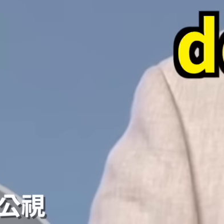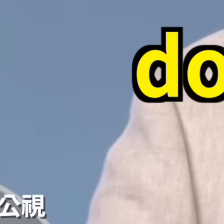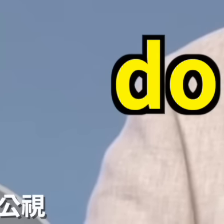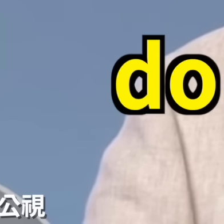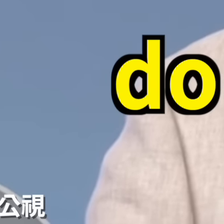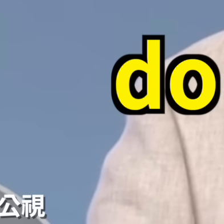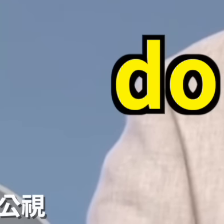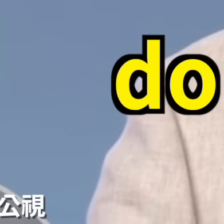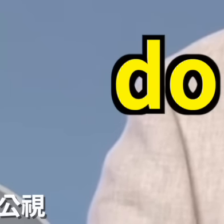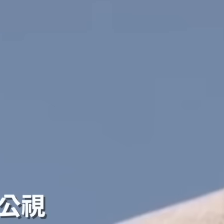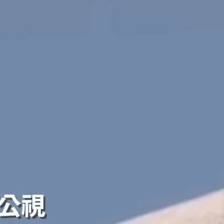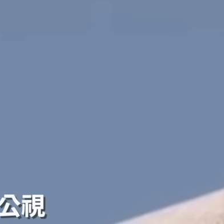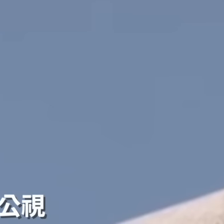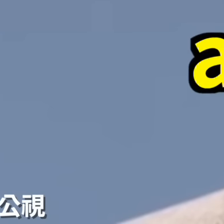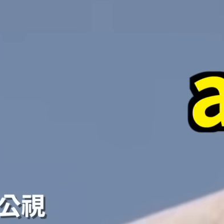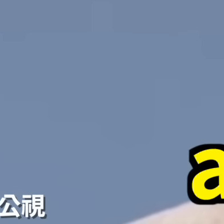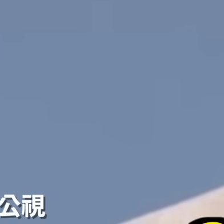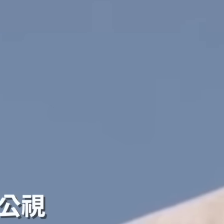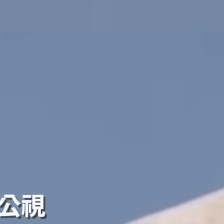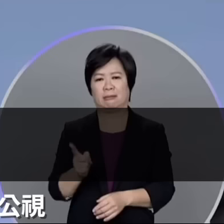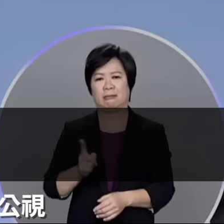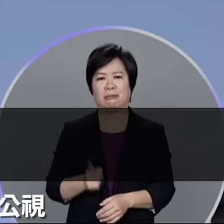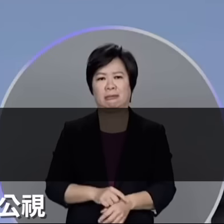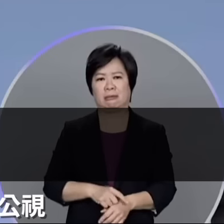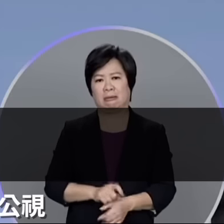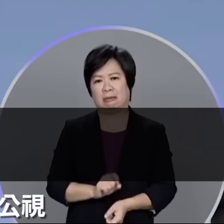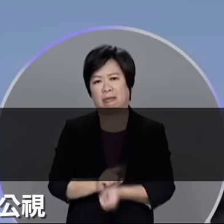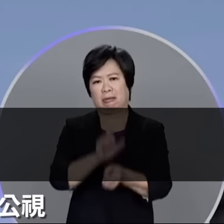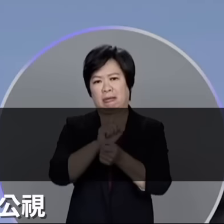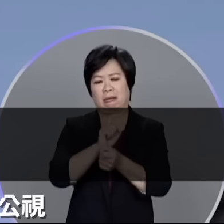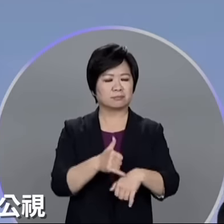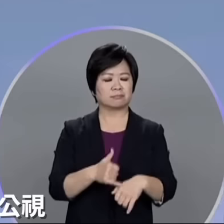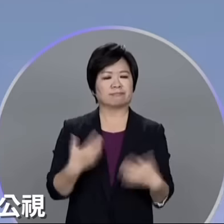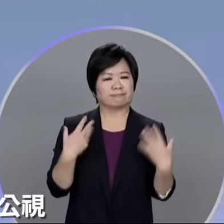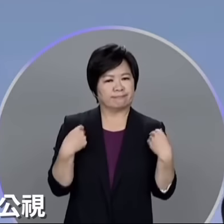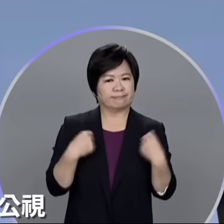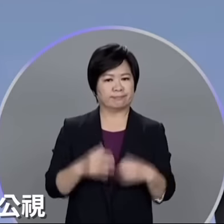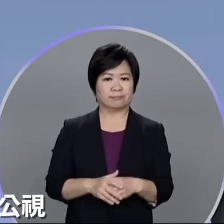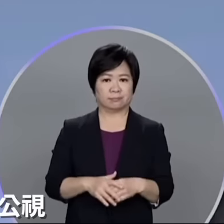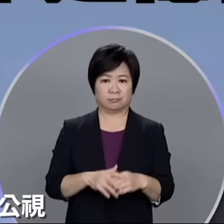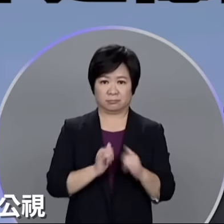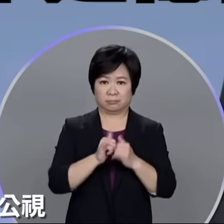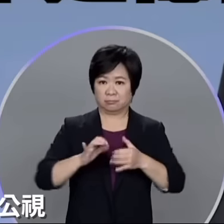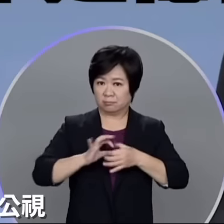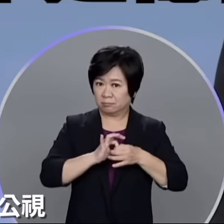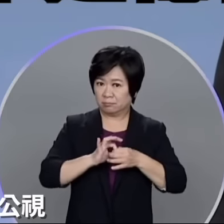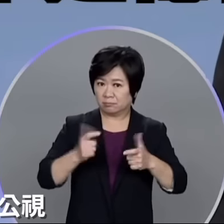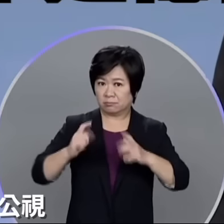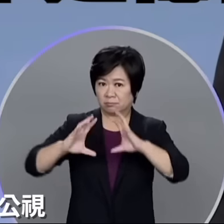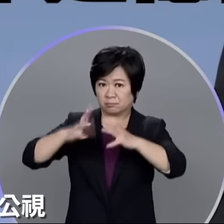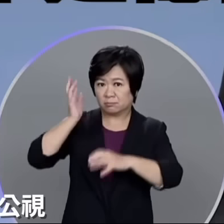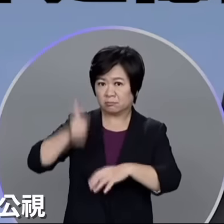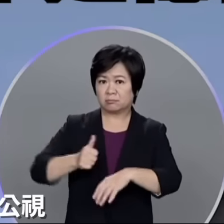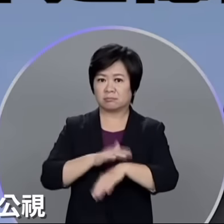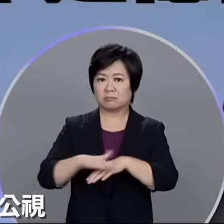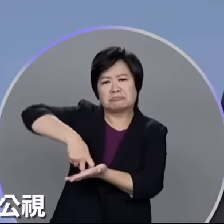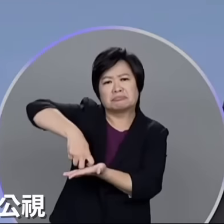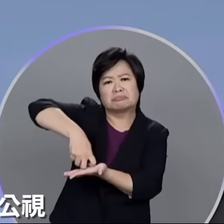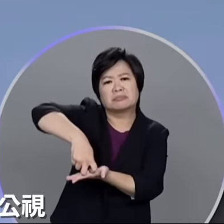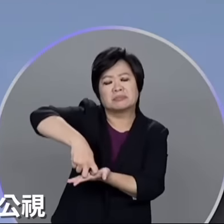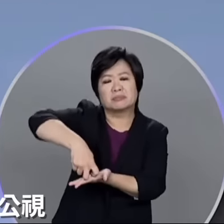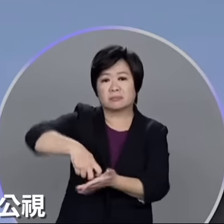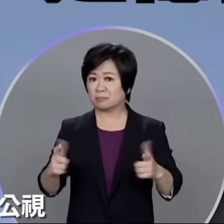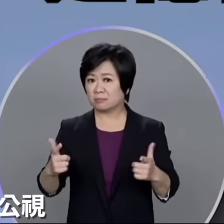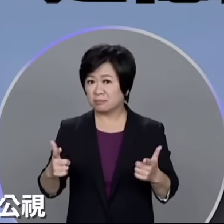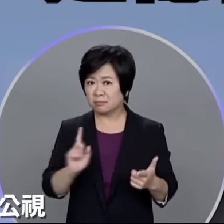do things a little atmospheric。 至于蔡总统呢， 人民关心的不是总统会不会用膝盖走路，人